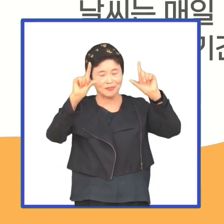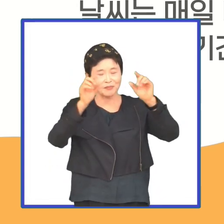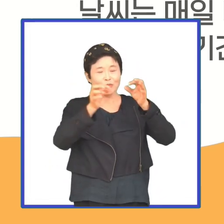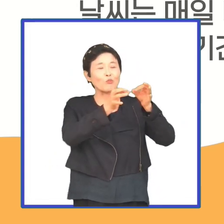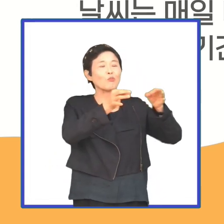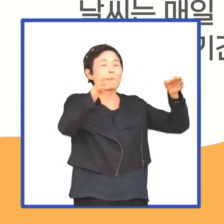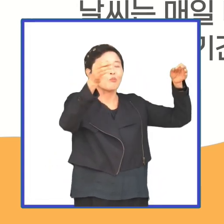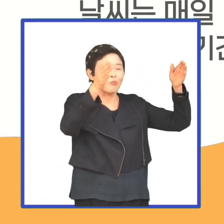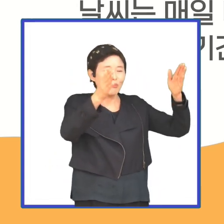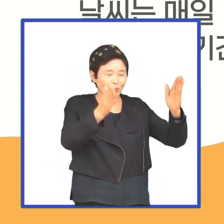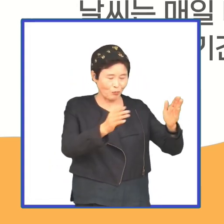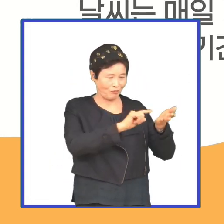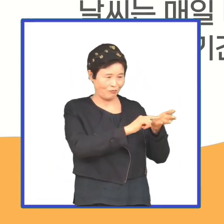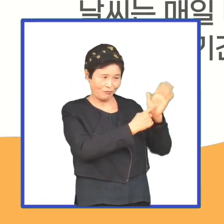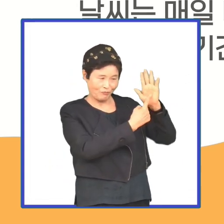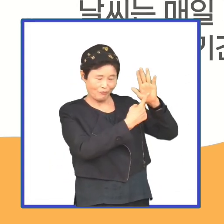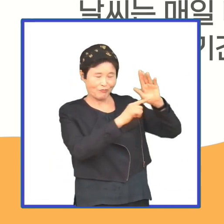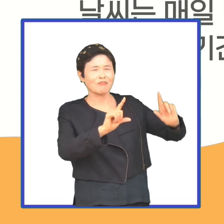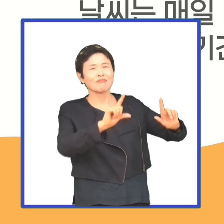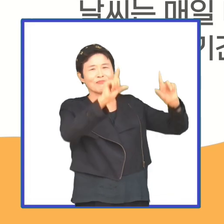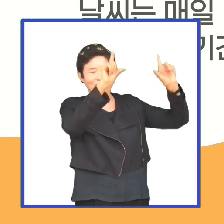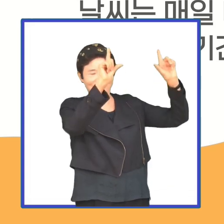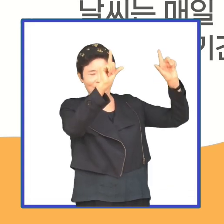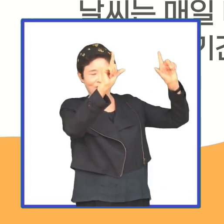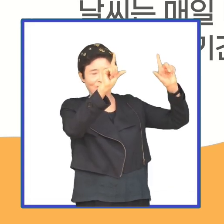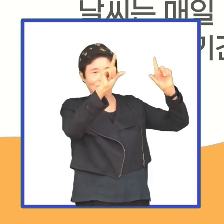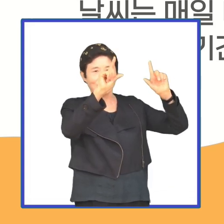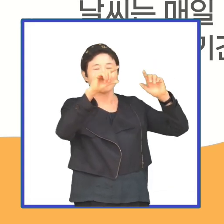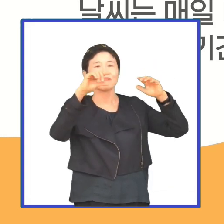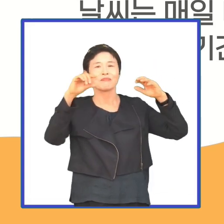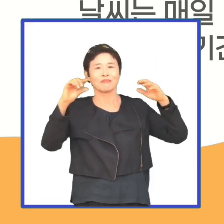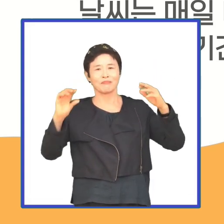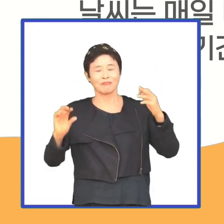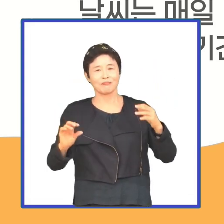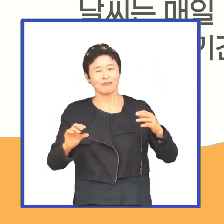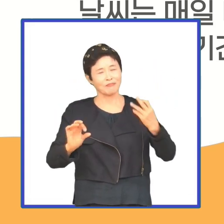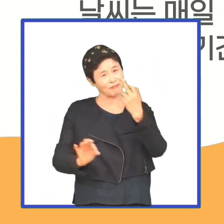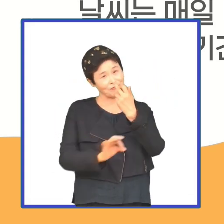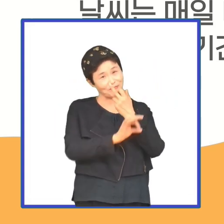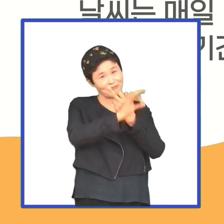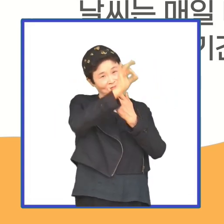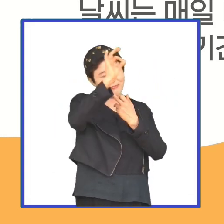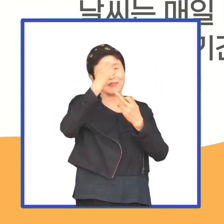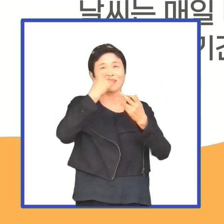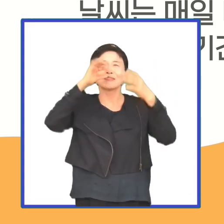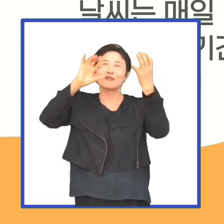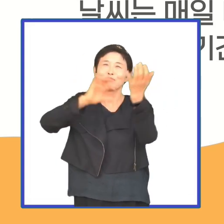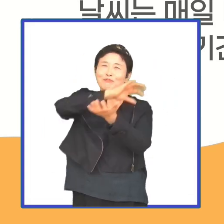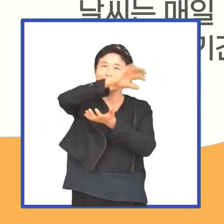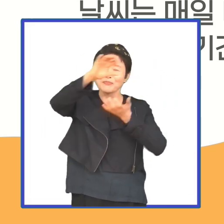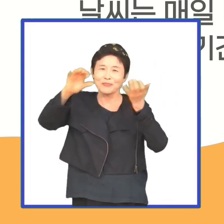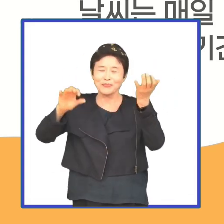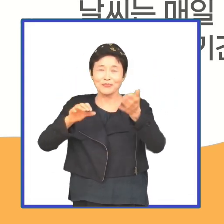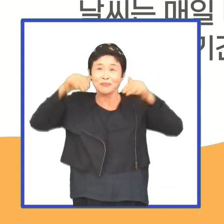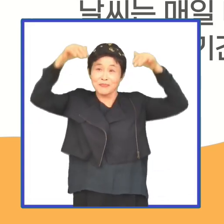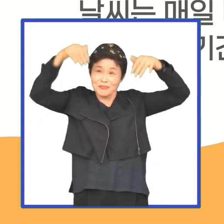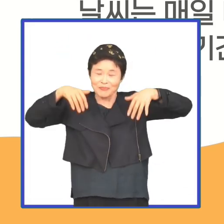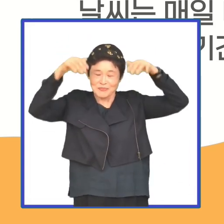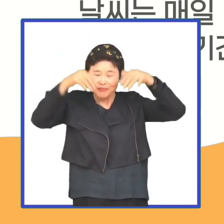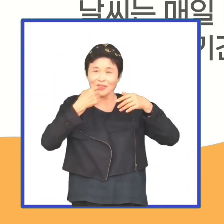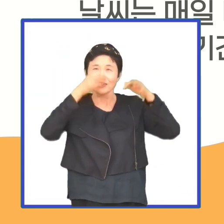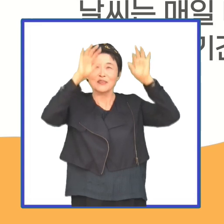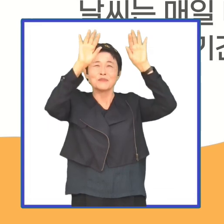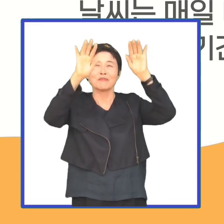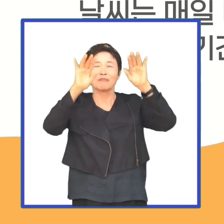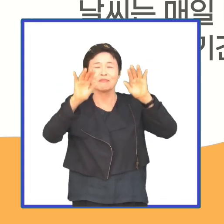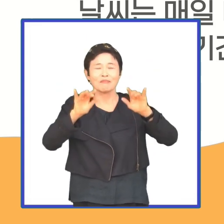걸쳐 나타나는 날씨를 말해요. 그리고 날씨는 해가 뜨고 구름이 생기고 비나 눈이 내리는 것과